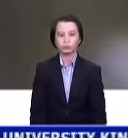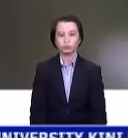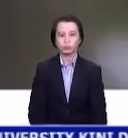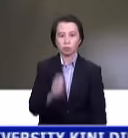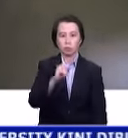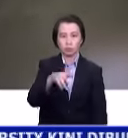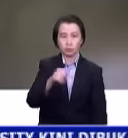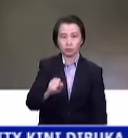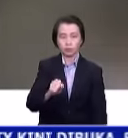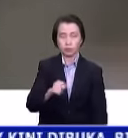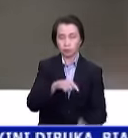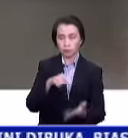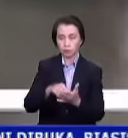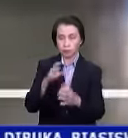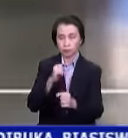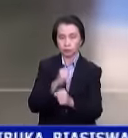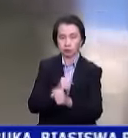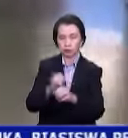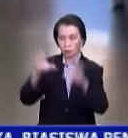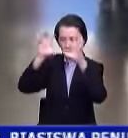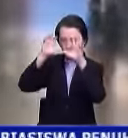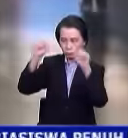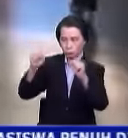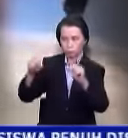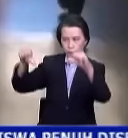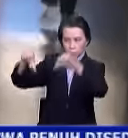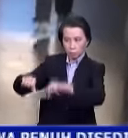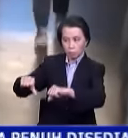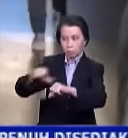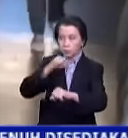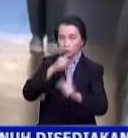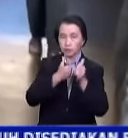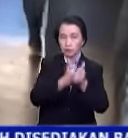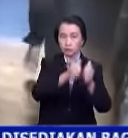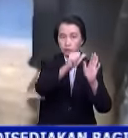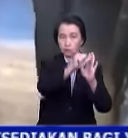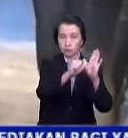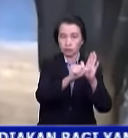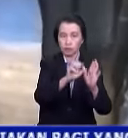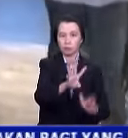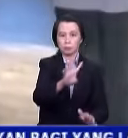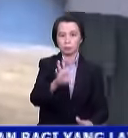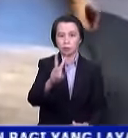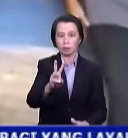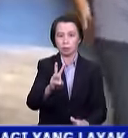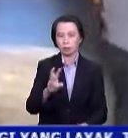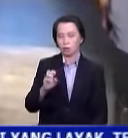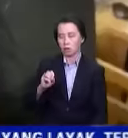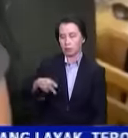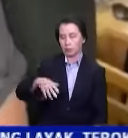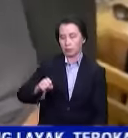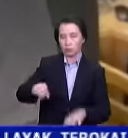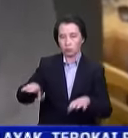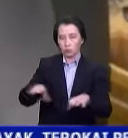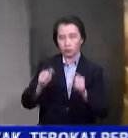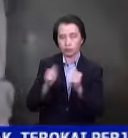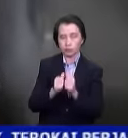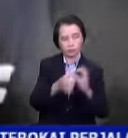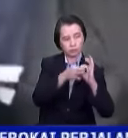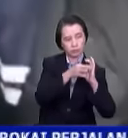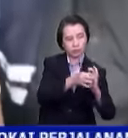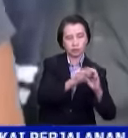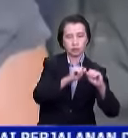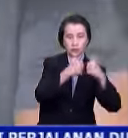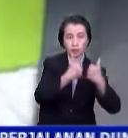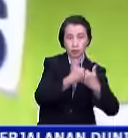Ops pematuhan ini turut mendapati majikan gagal mematuhi Akta 446. Operasi dijalankan dengan kerjasama beberapa